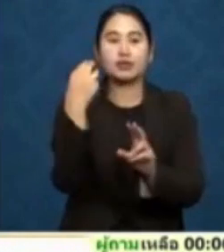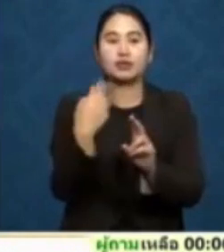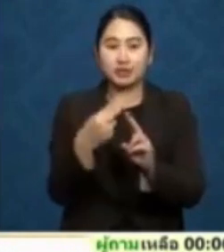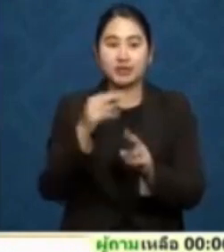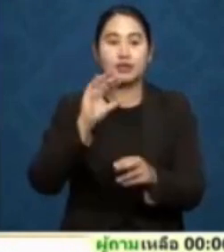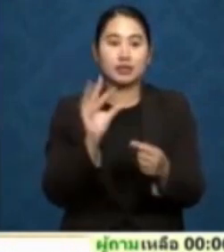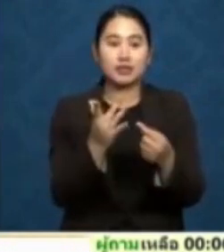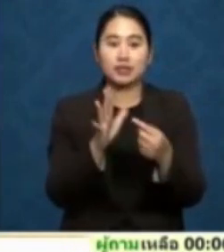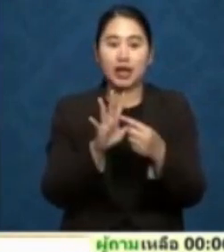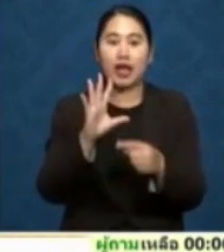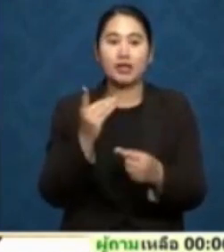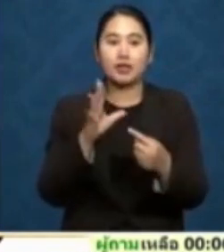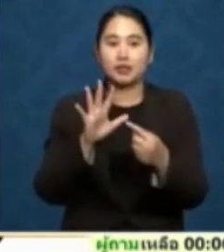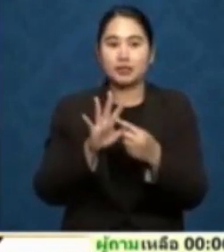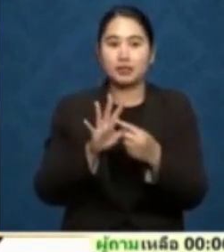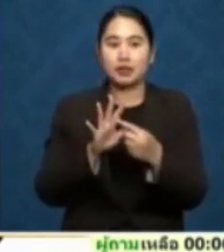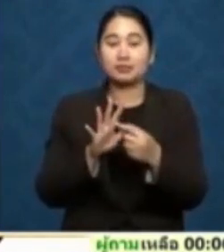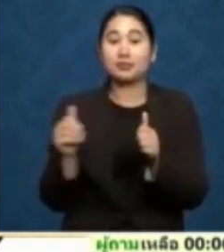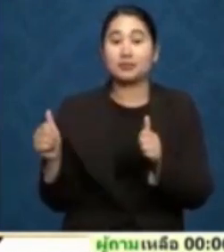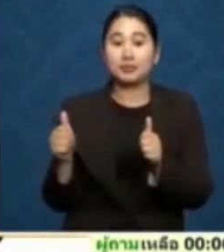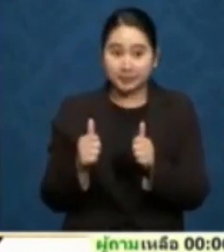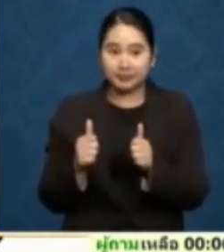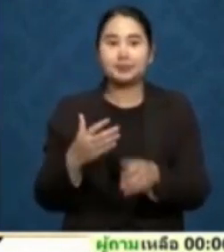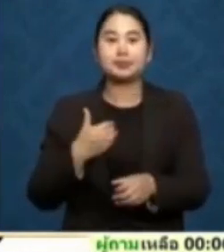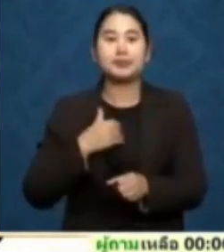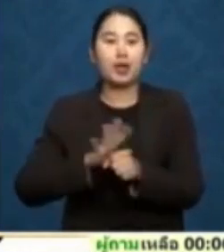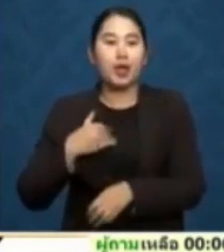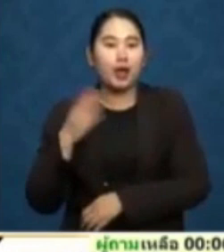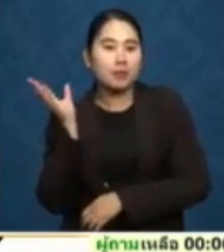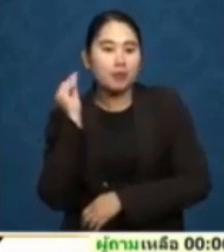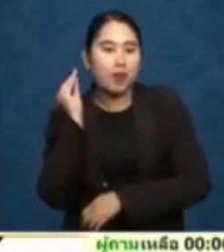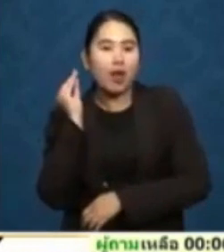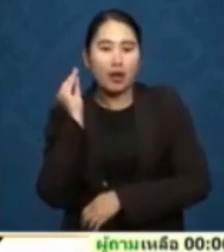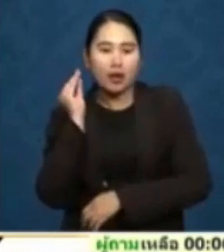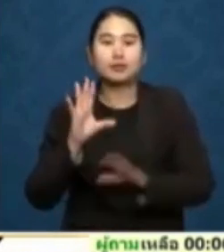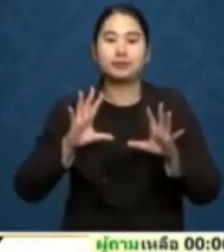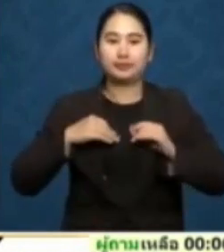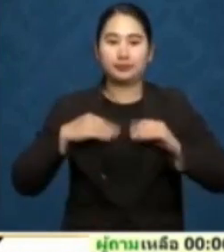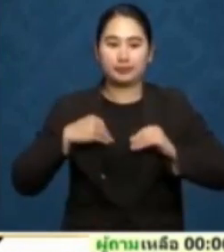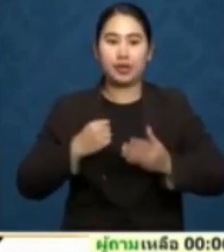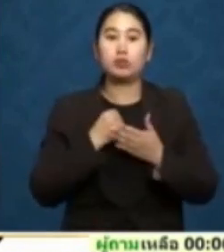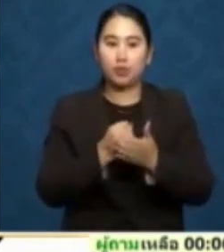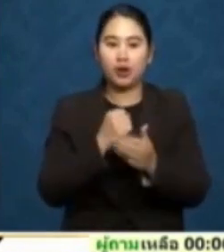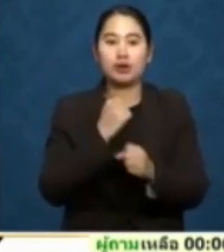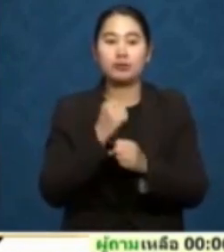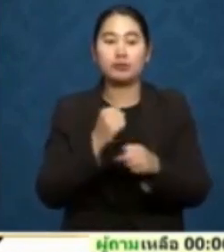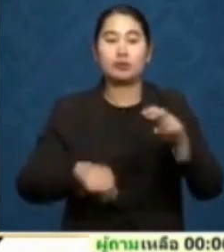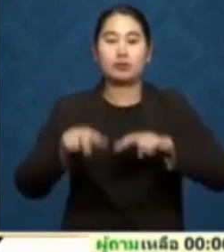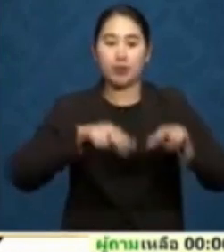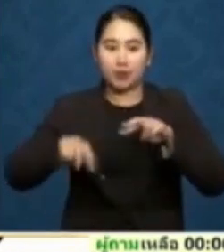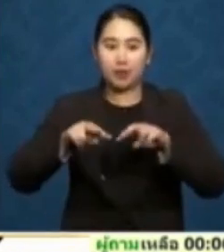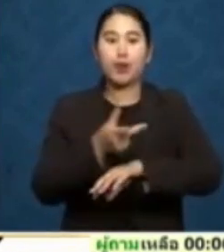รษฐ์มาพอดีท่านกระซิบบอกผมเดี๋ยวจะรับไปดำเนินการให้และจะไปตรวจที่จังหวัดภู